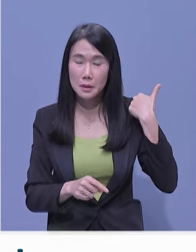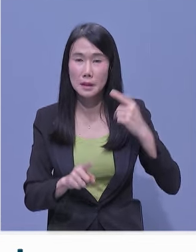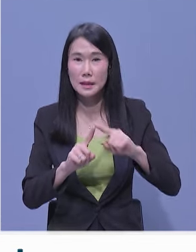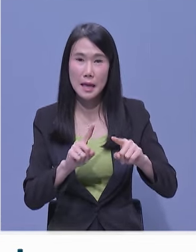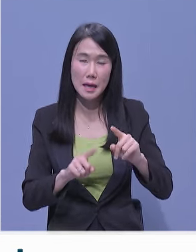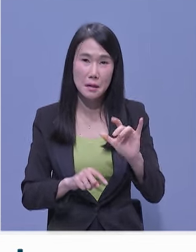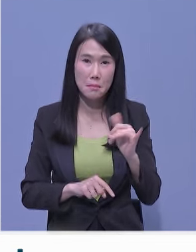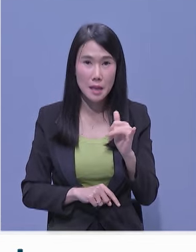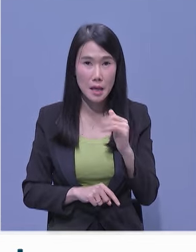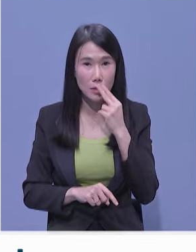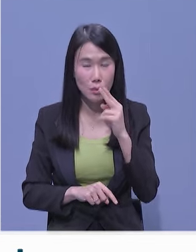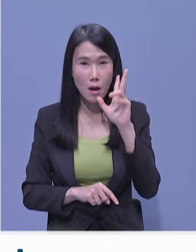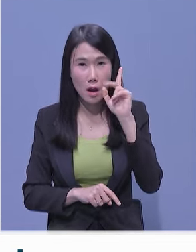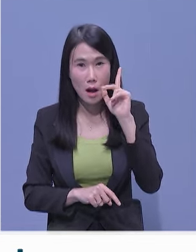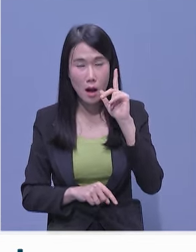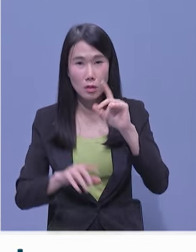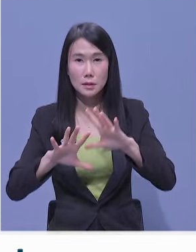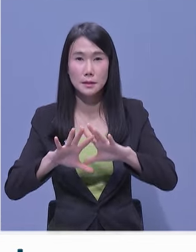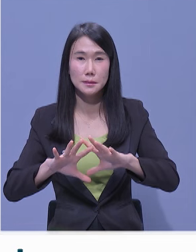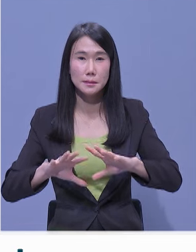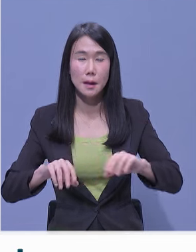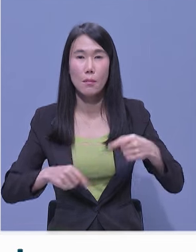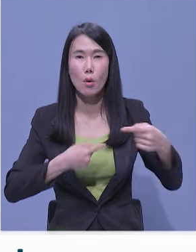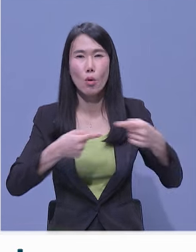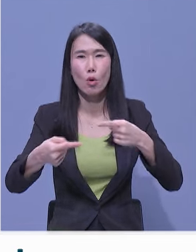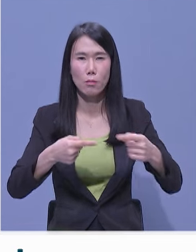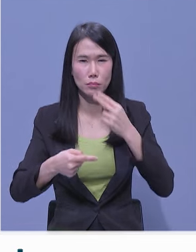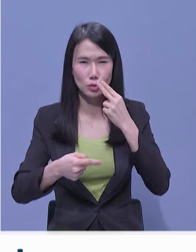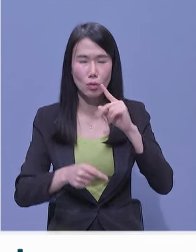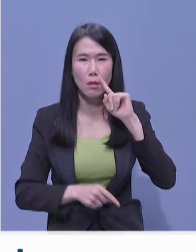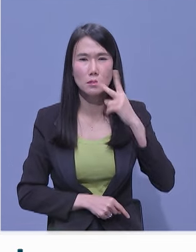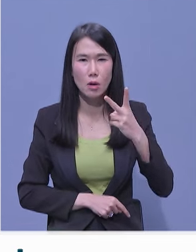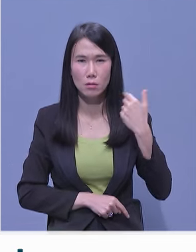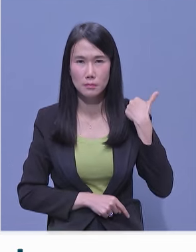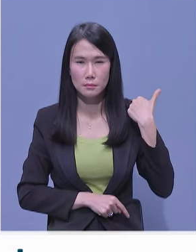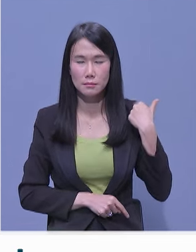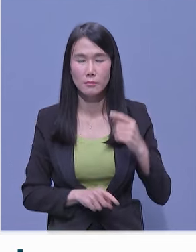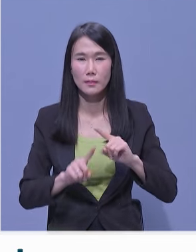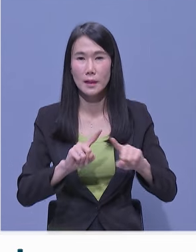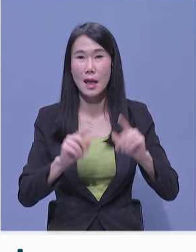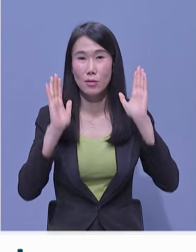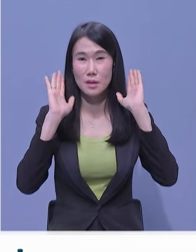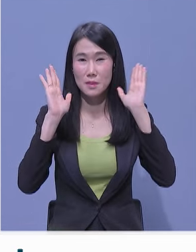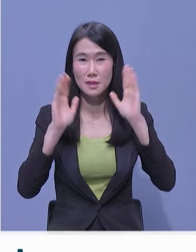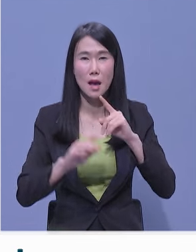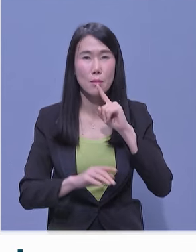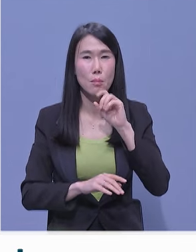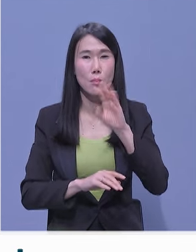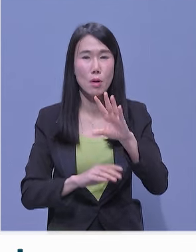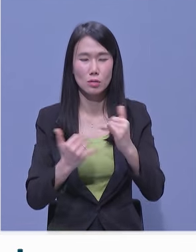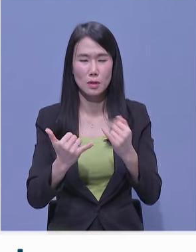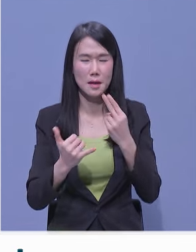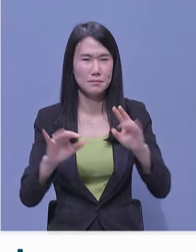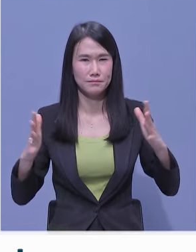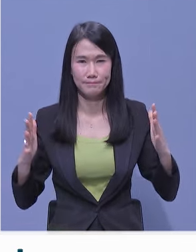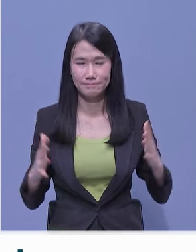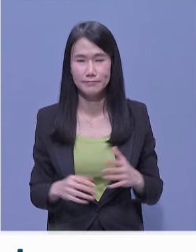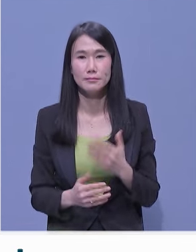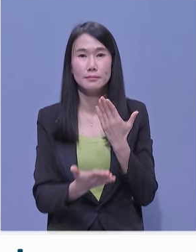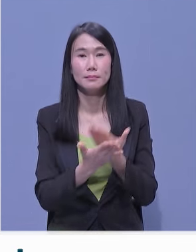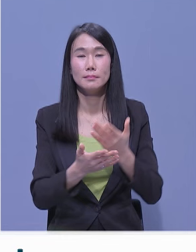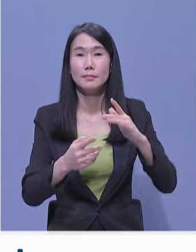จังหวะที่มีกระแสข่าวแล้วก็เชเอือๆๆคุณจิรุบอกว่าปัจจุบันไม่มีแล้วส่วนการเรียกเก็บ